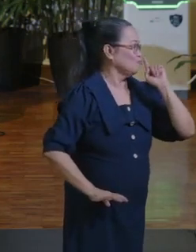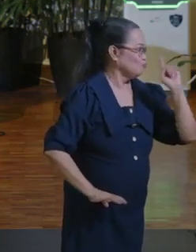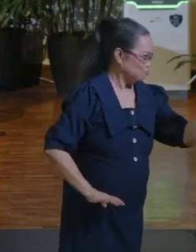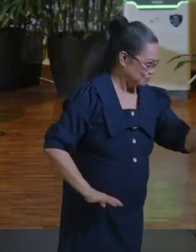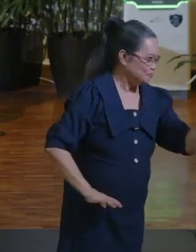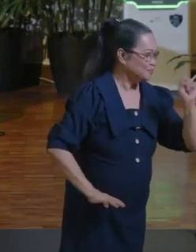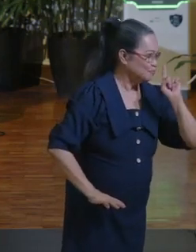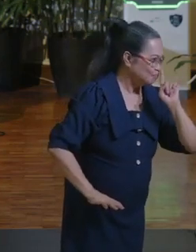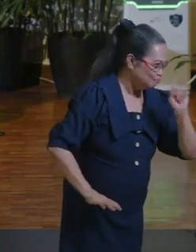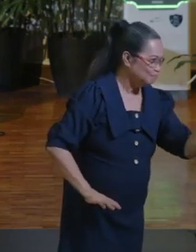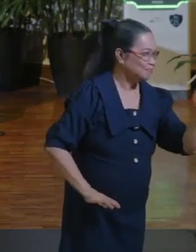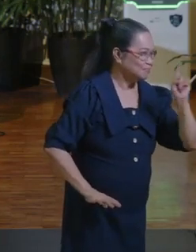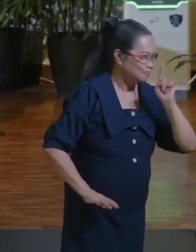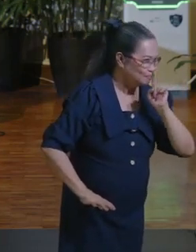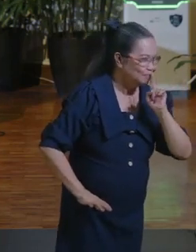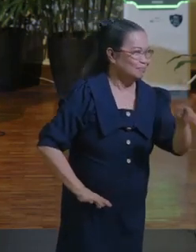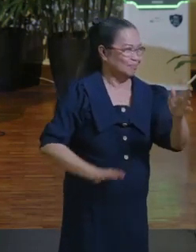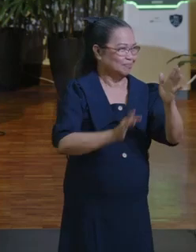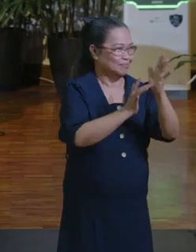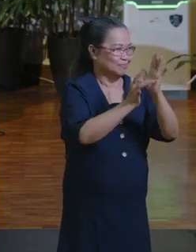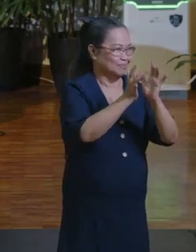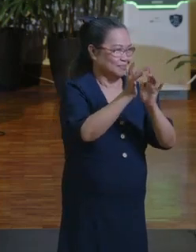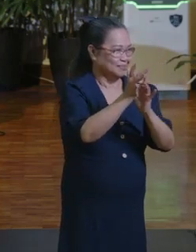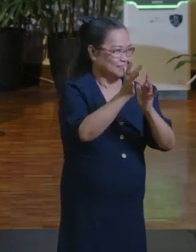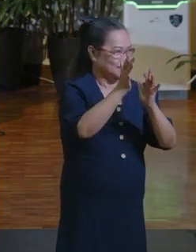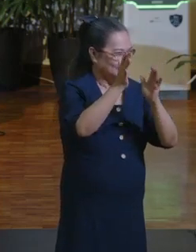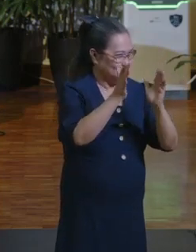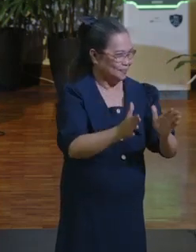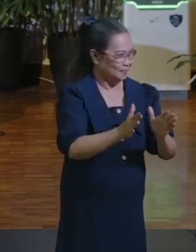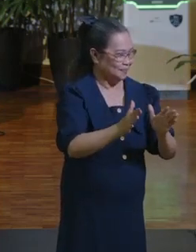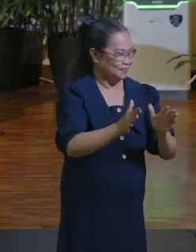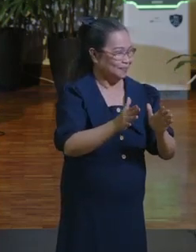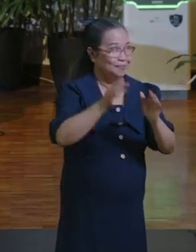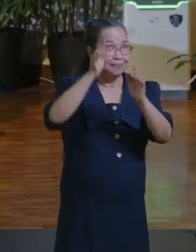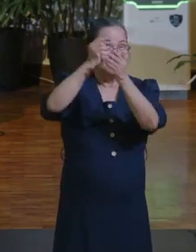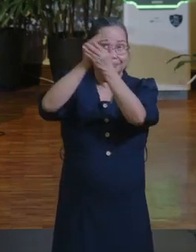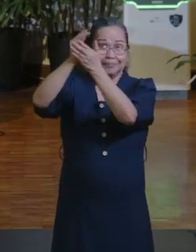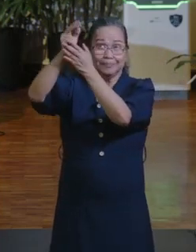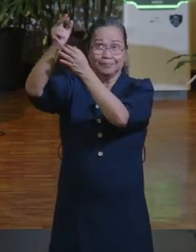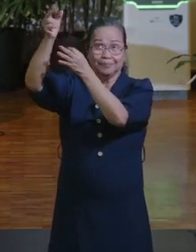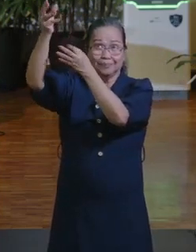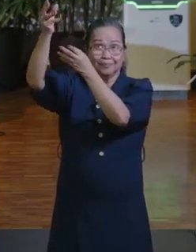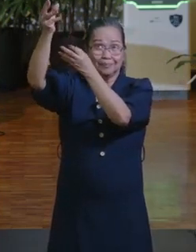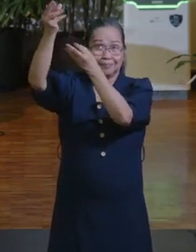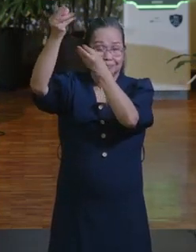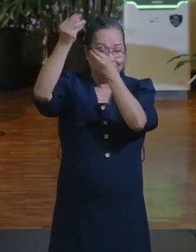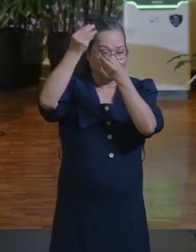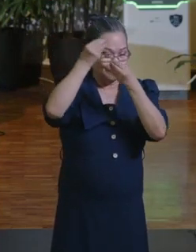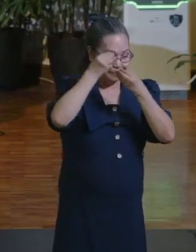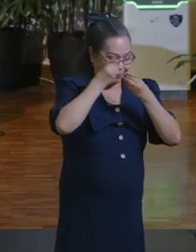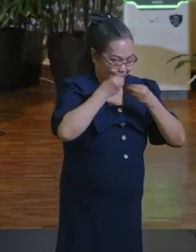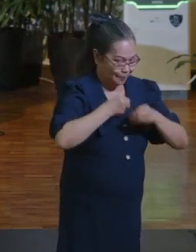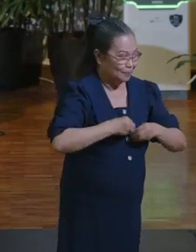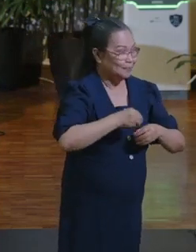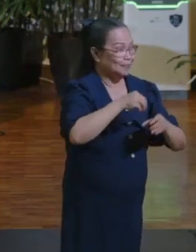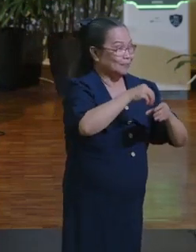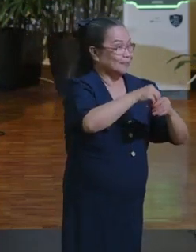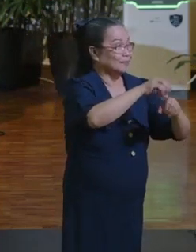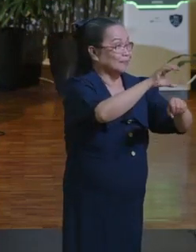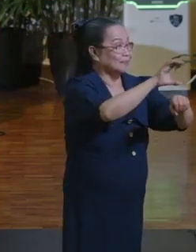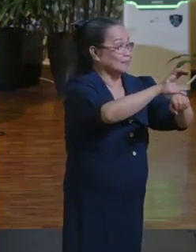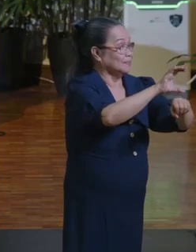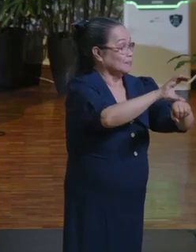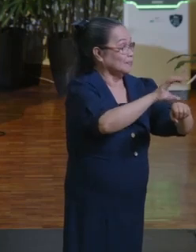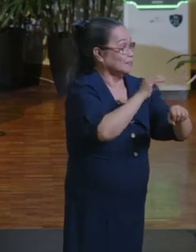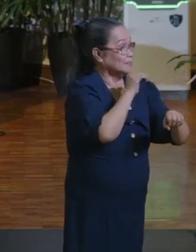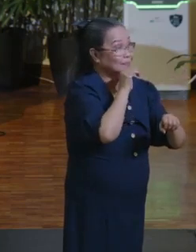mananampalataya ay isinasali ng Espiritu Santo sa katawan ni Kristo sa church, hindi